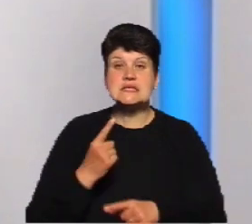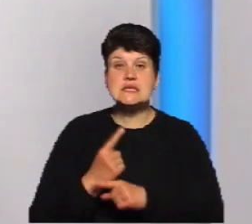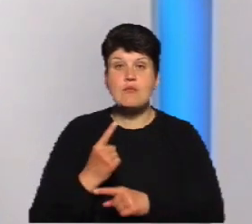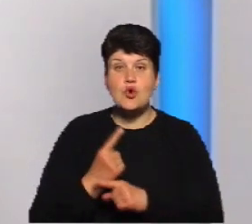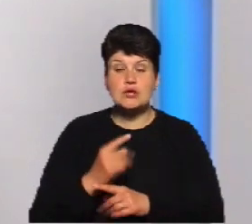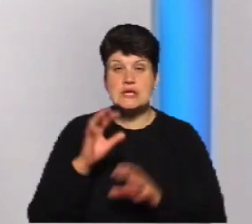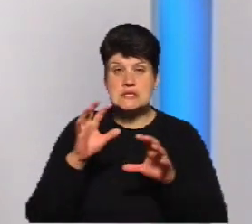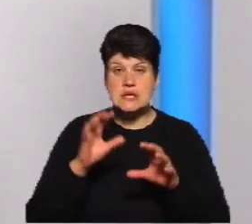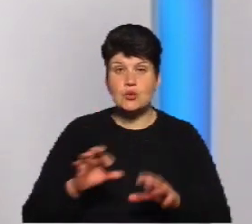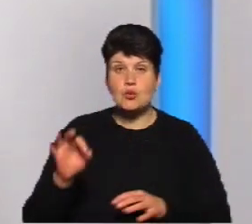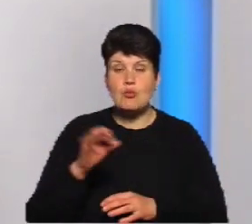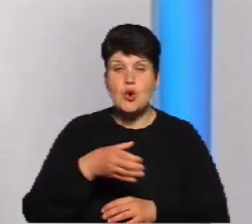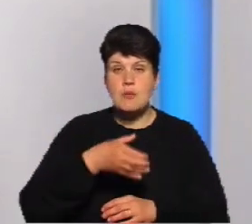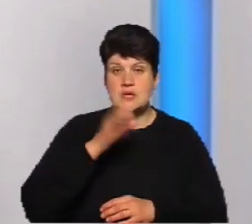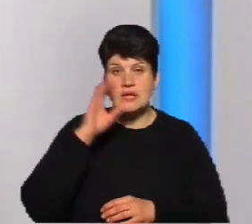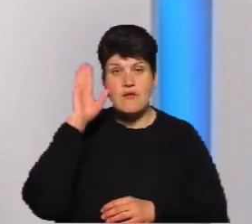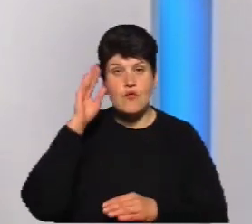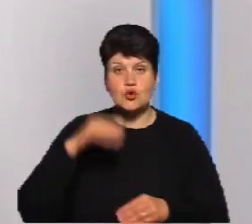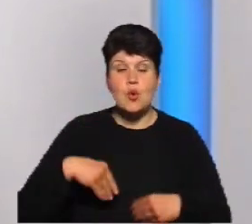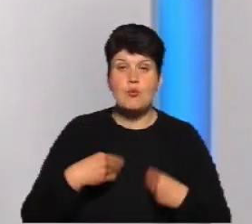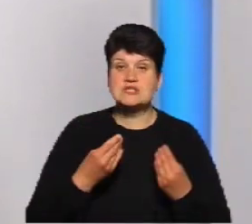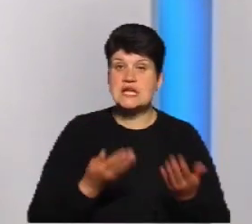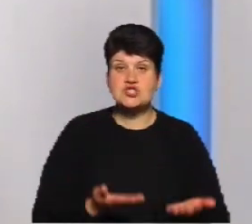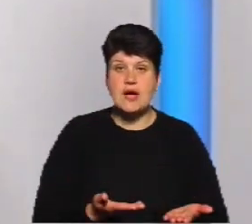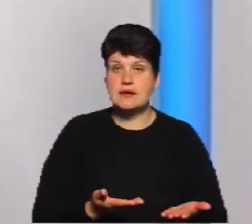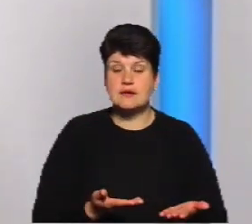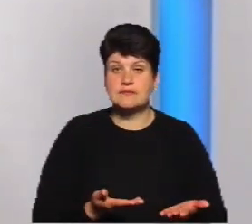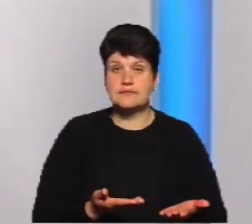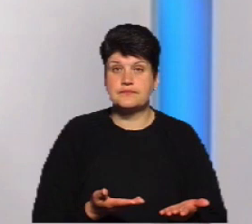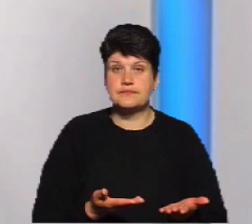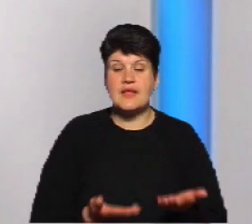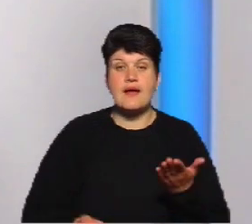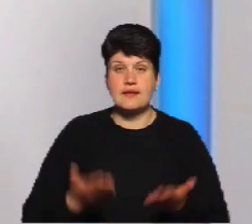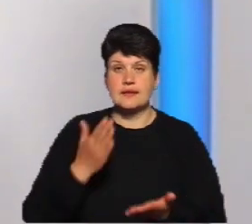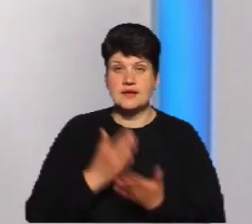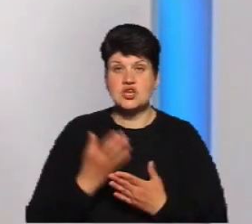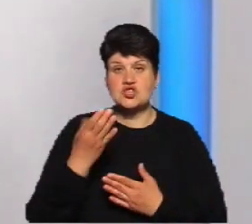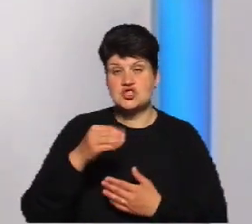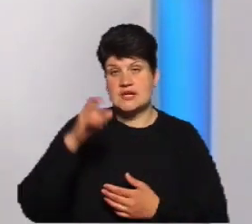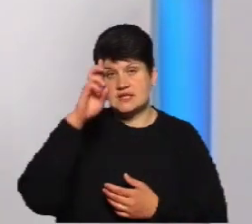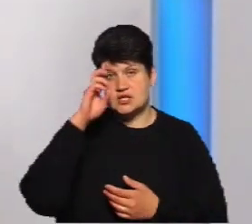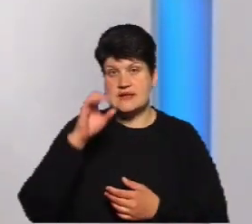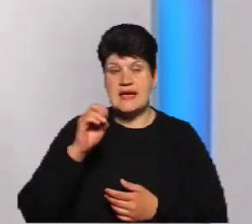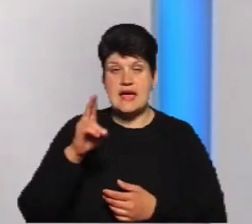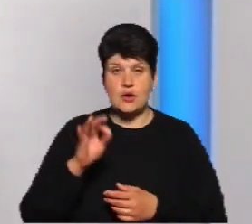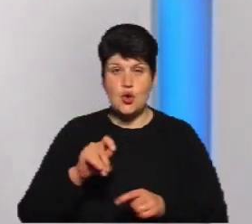питне водопостачання. Але є ще Державна екологічна